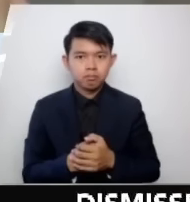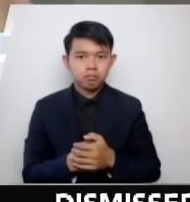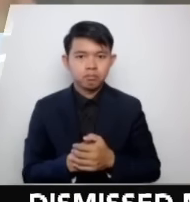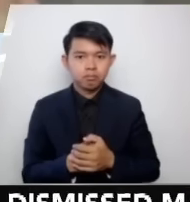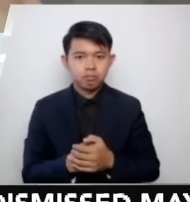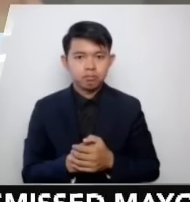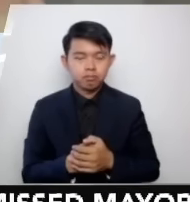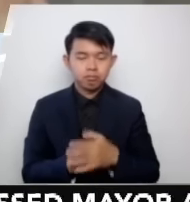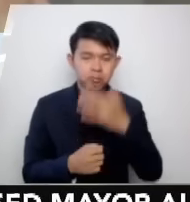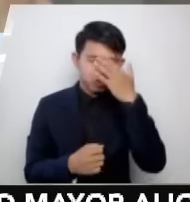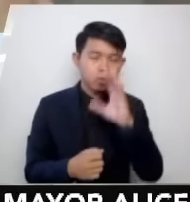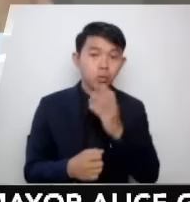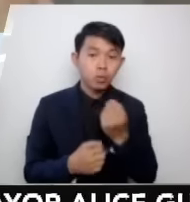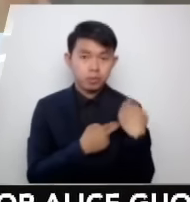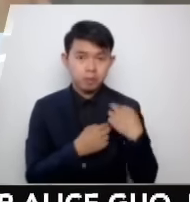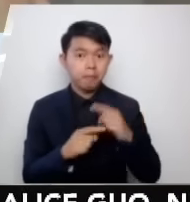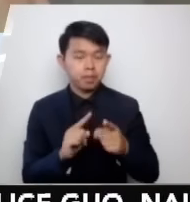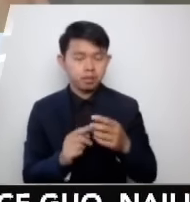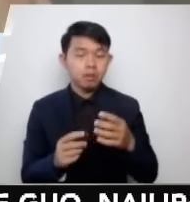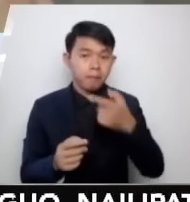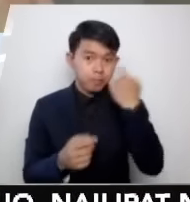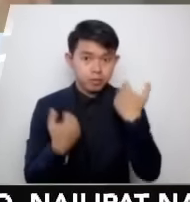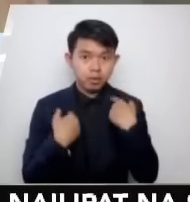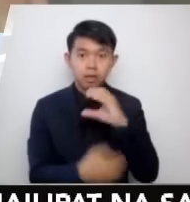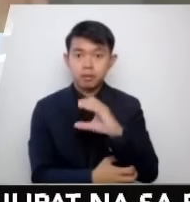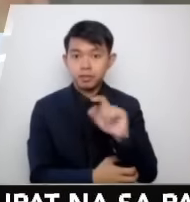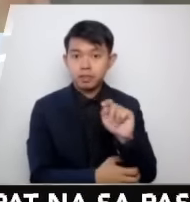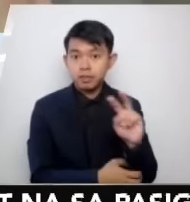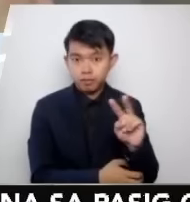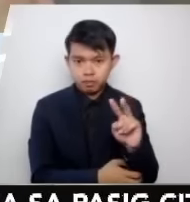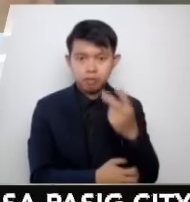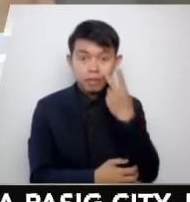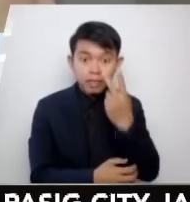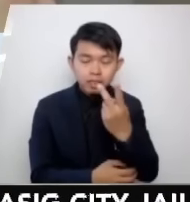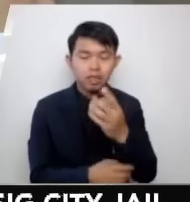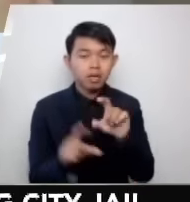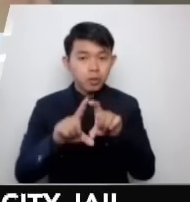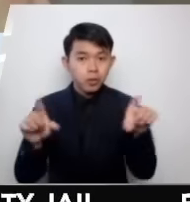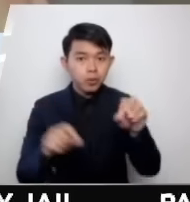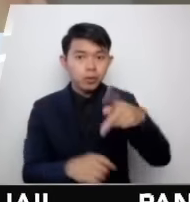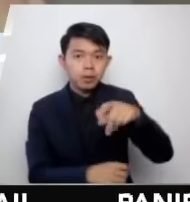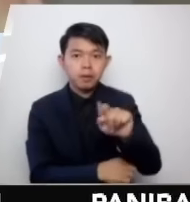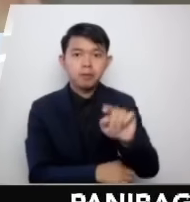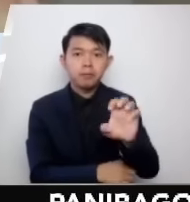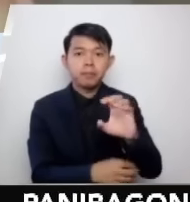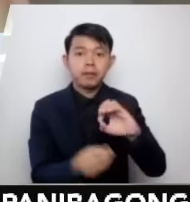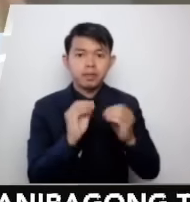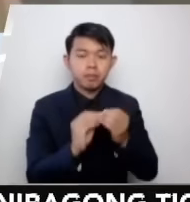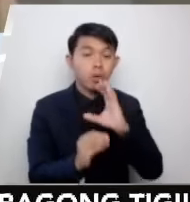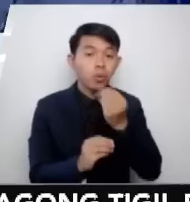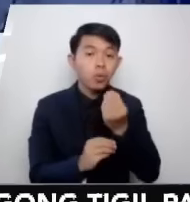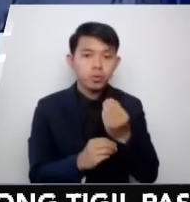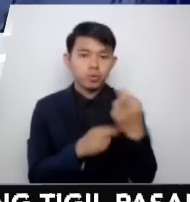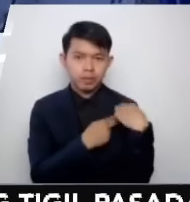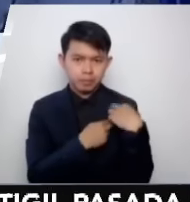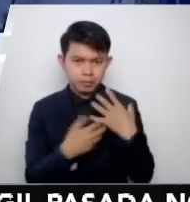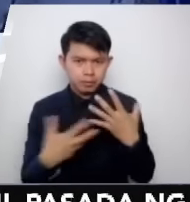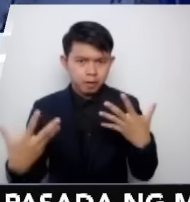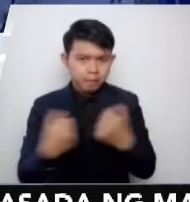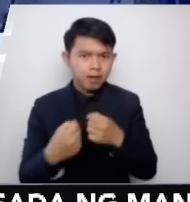CCTV, nakita natin pati plate number. Talagang ma-identify natin kung sino yung nakabangga doon sa siklista natin.